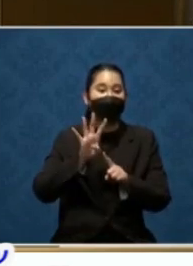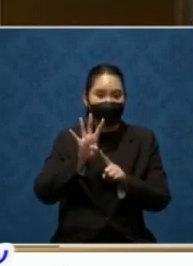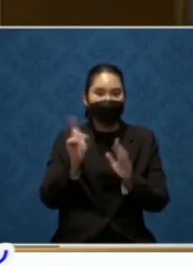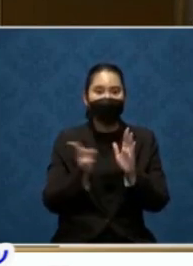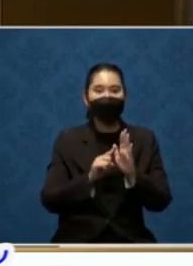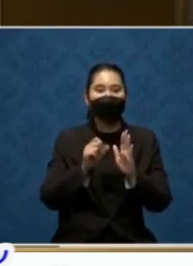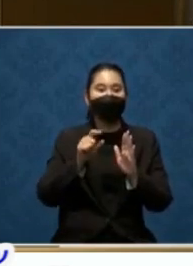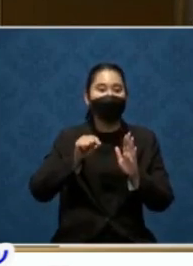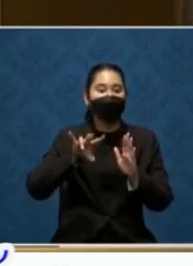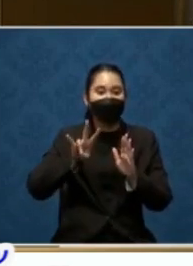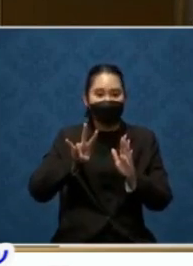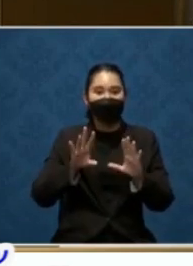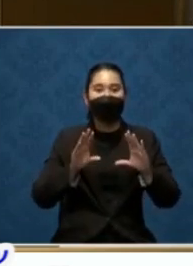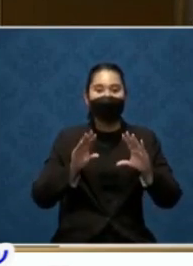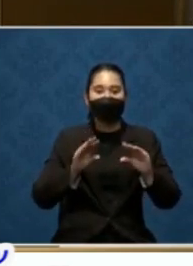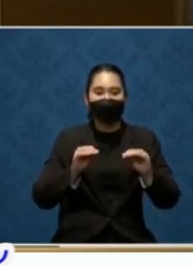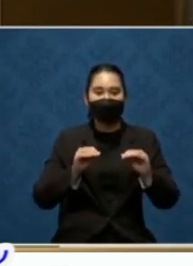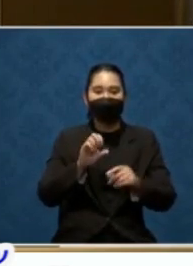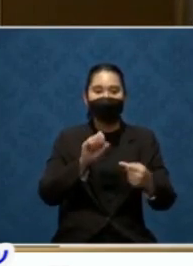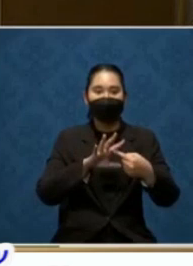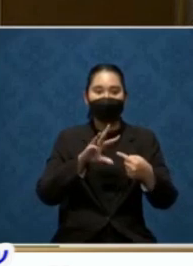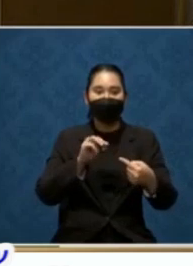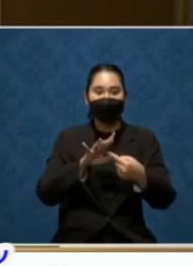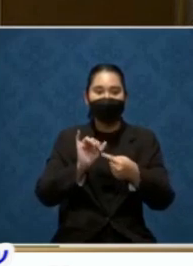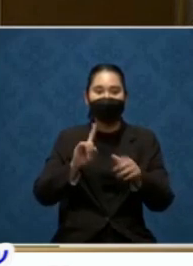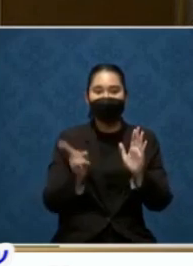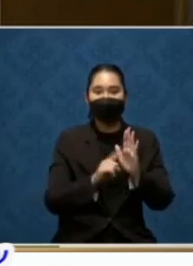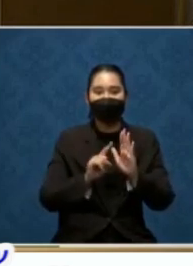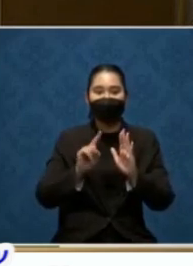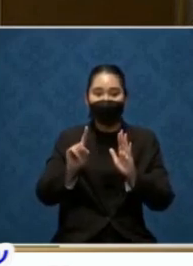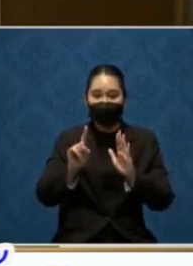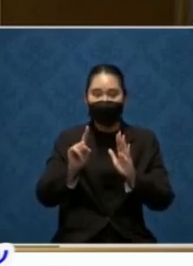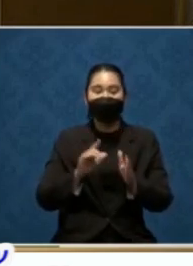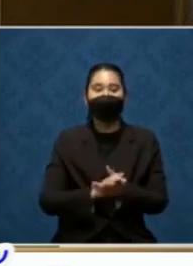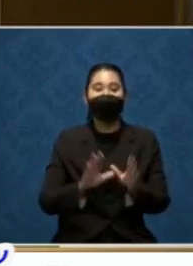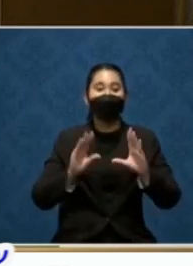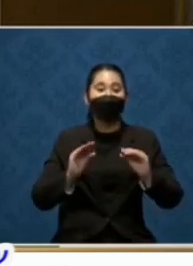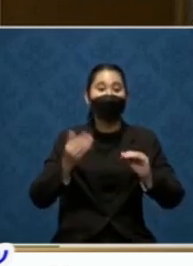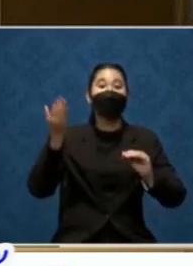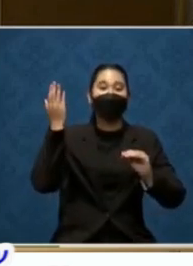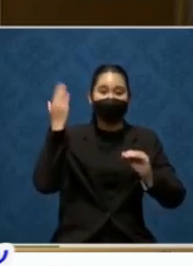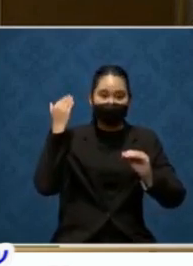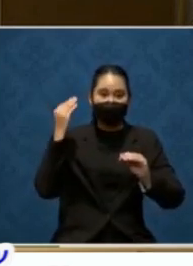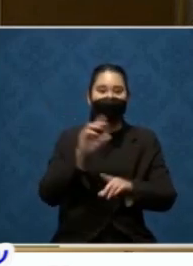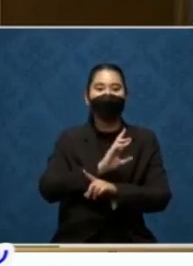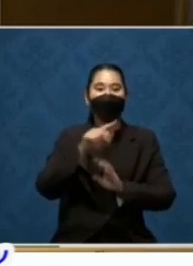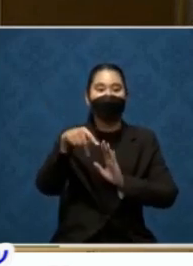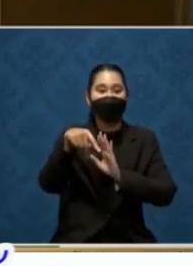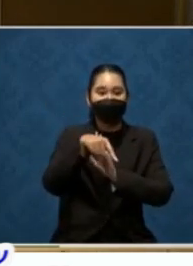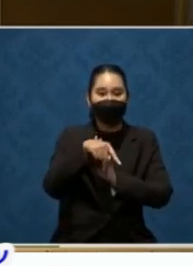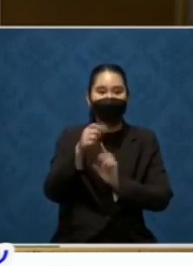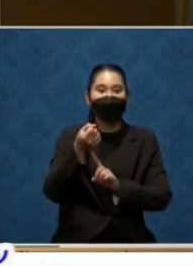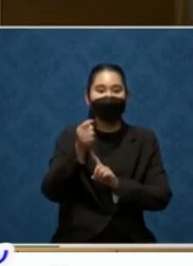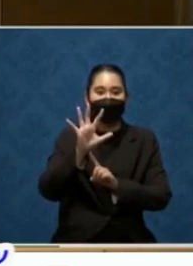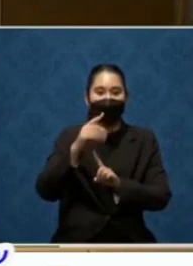27ในสมัยสามัญประจำปีครั้งที่1คือสมัยประชุมที่แล้วนะครับเมื่อวันพฤหัสบดีที่